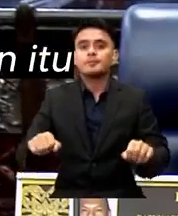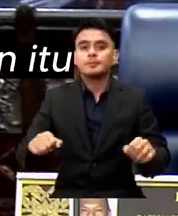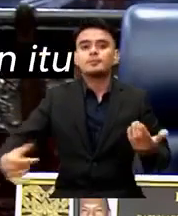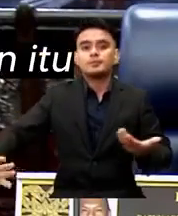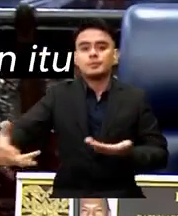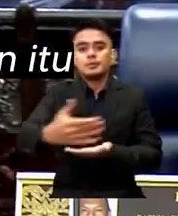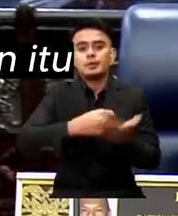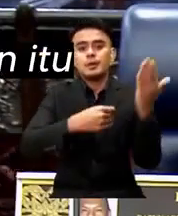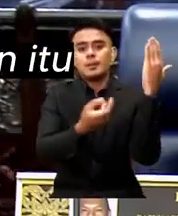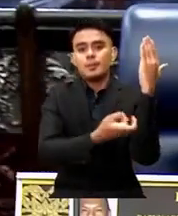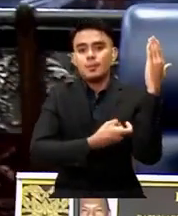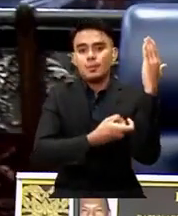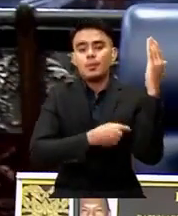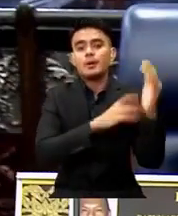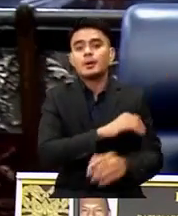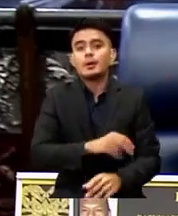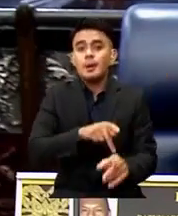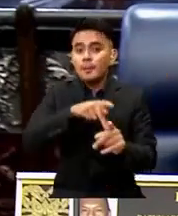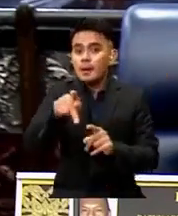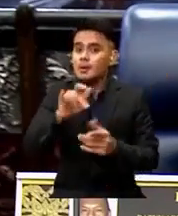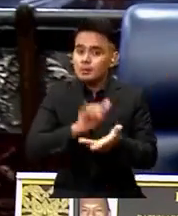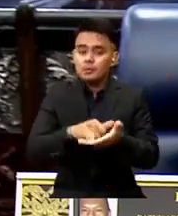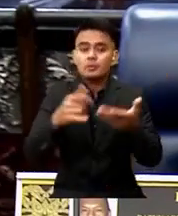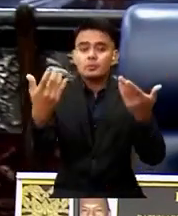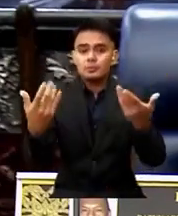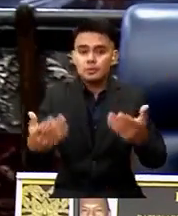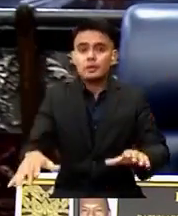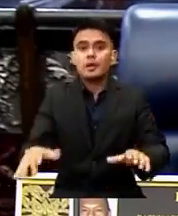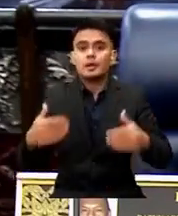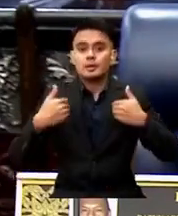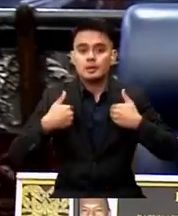buah ini, dan apabila kepakaran itu dapat kita